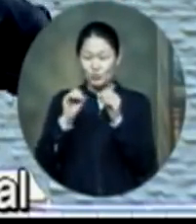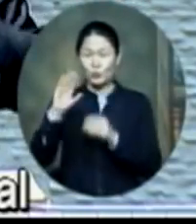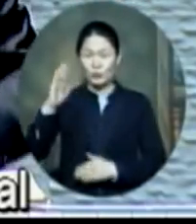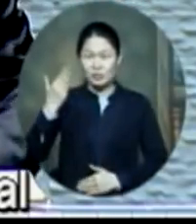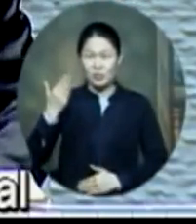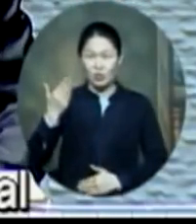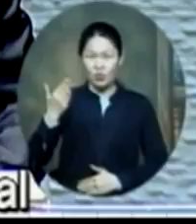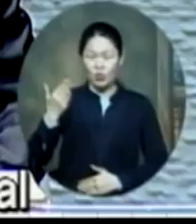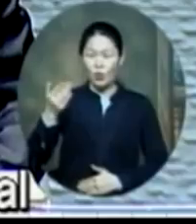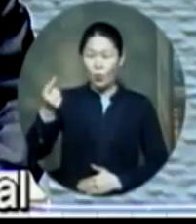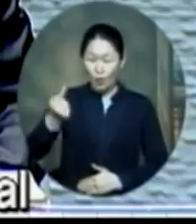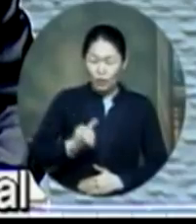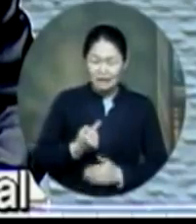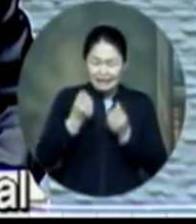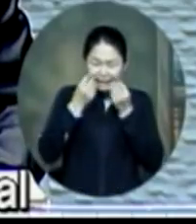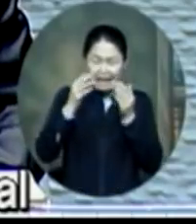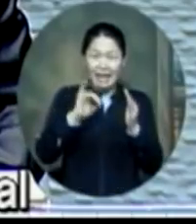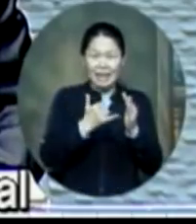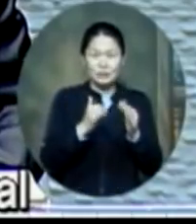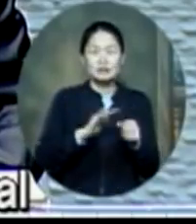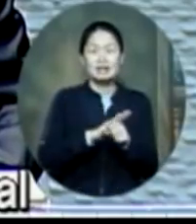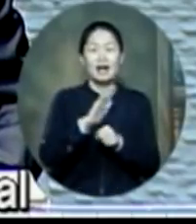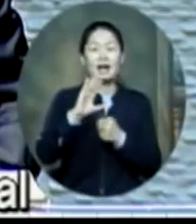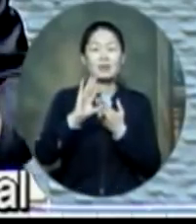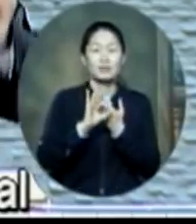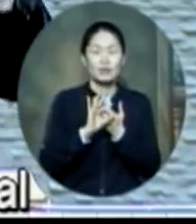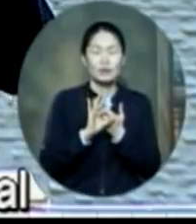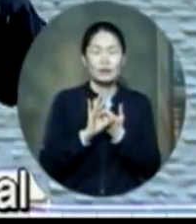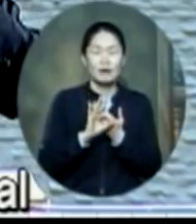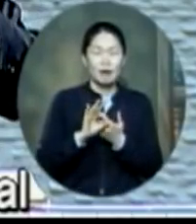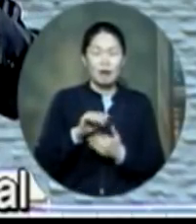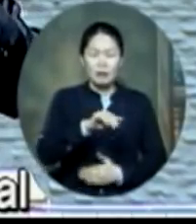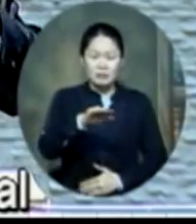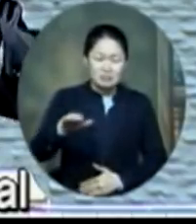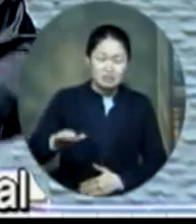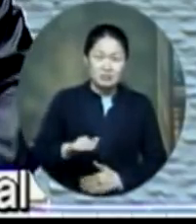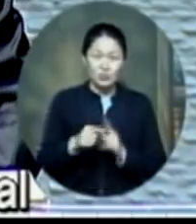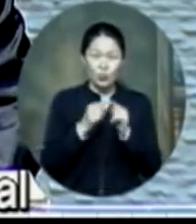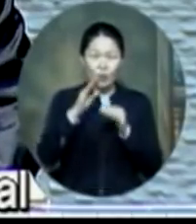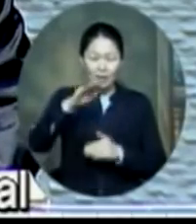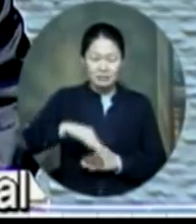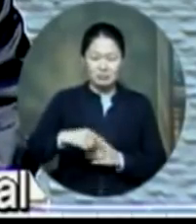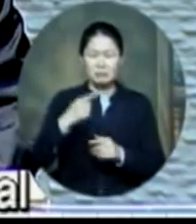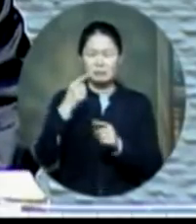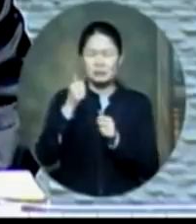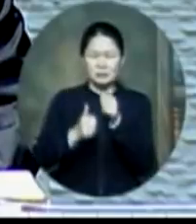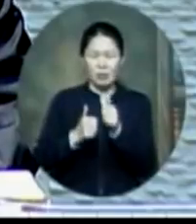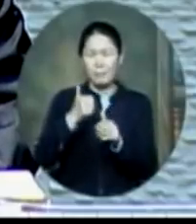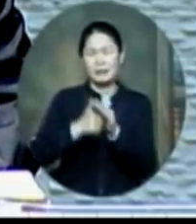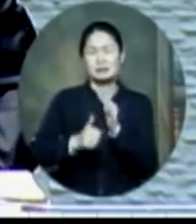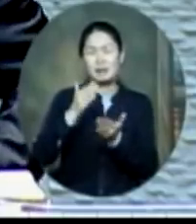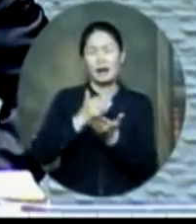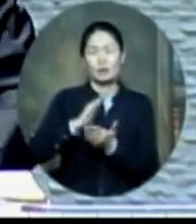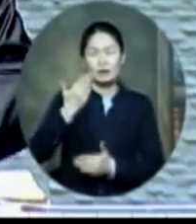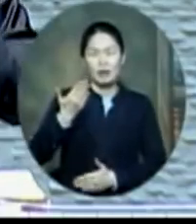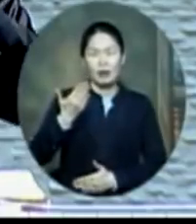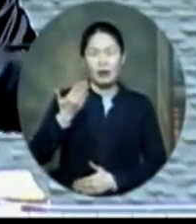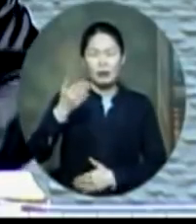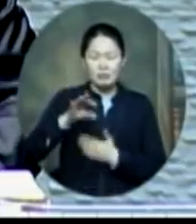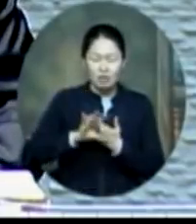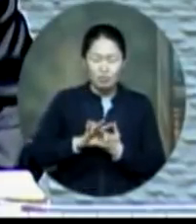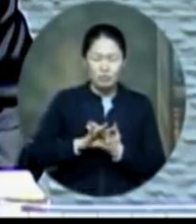오는 새가족들을 정말 사랑하게 된다면 그들이 교회에 와서 시험 들지 않아야 되겠다. 그러면